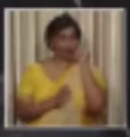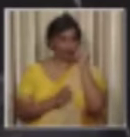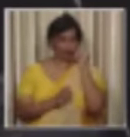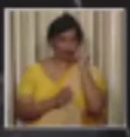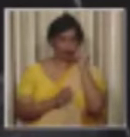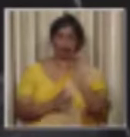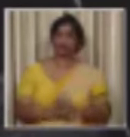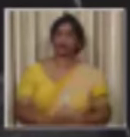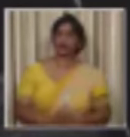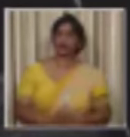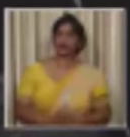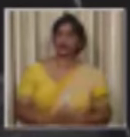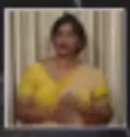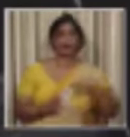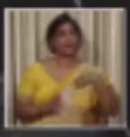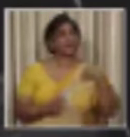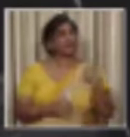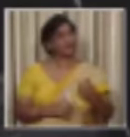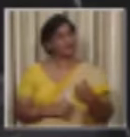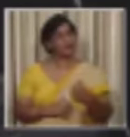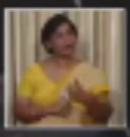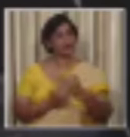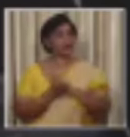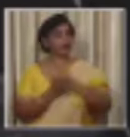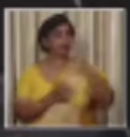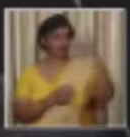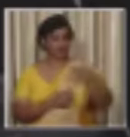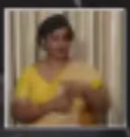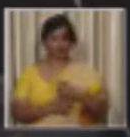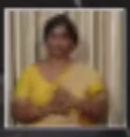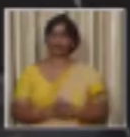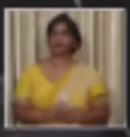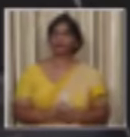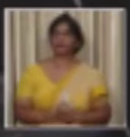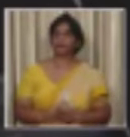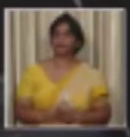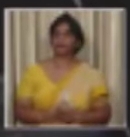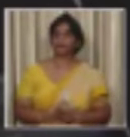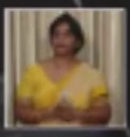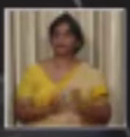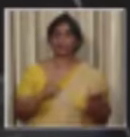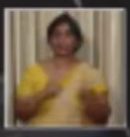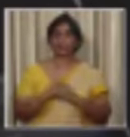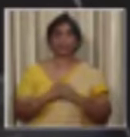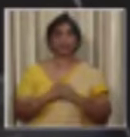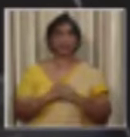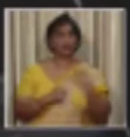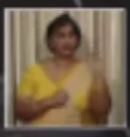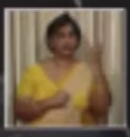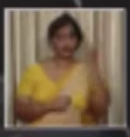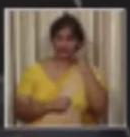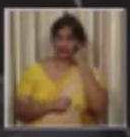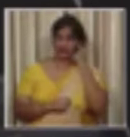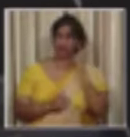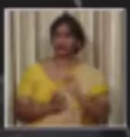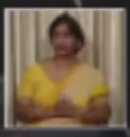දිසානායකත්, ප්‍රධාන සහය නළුවා විදියට අර යකඩ සුදා විදියට බොහොම ප්‍රසිද්ධ